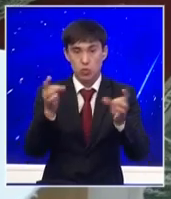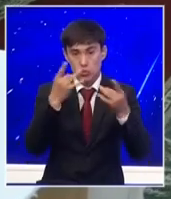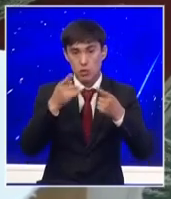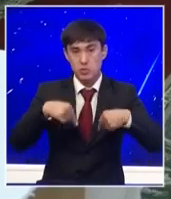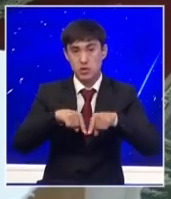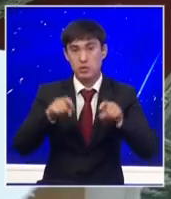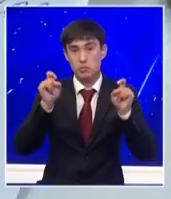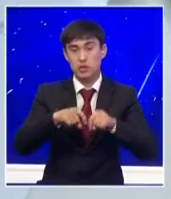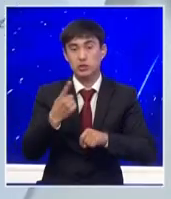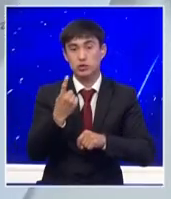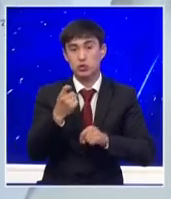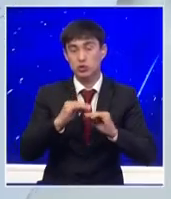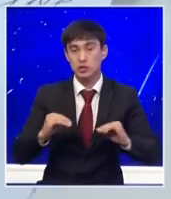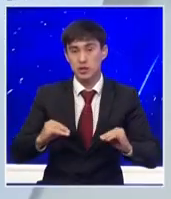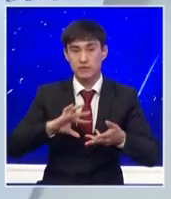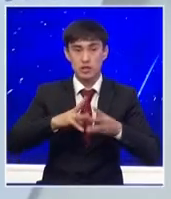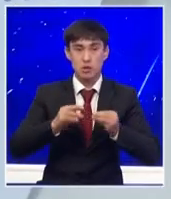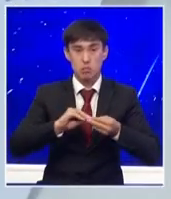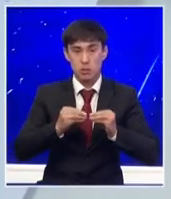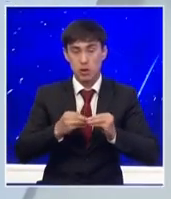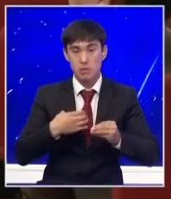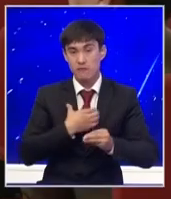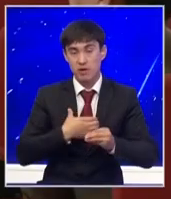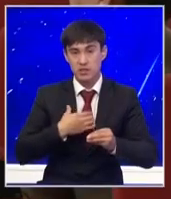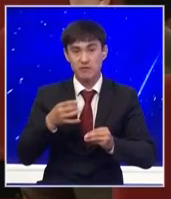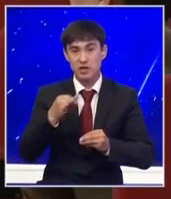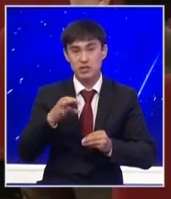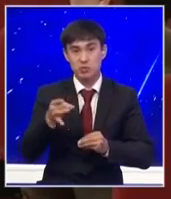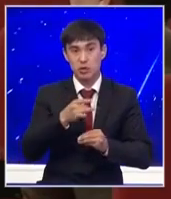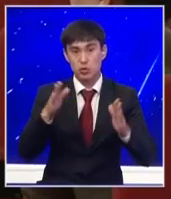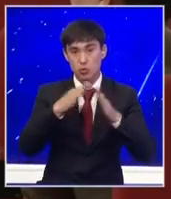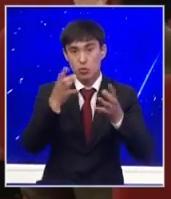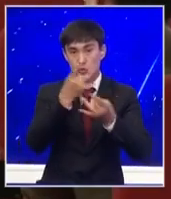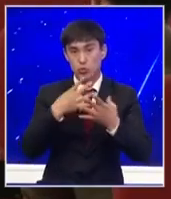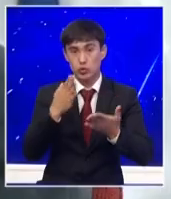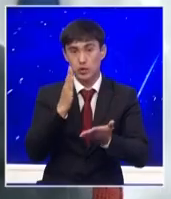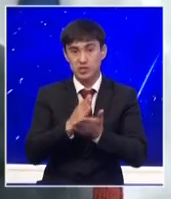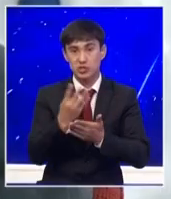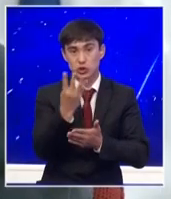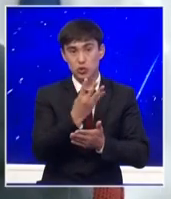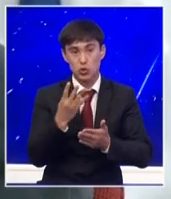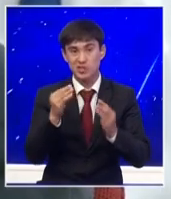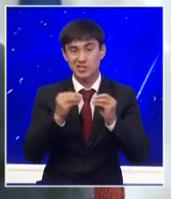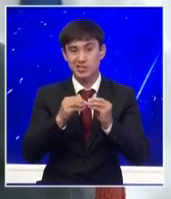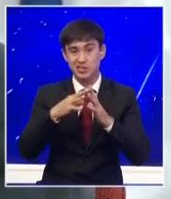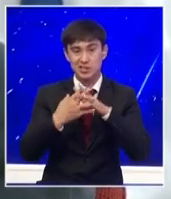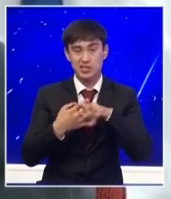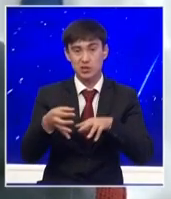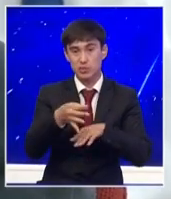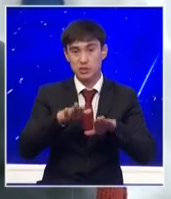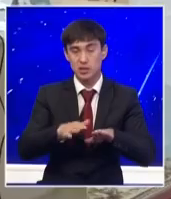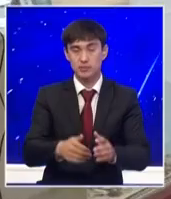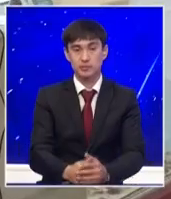посещают около 100 детей в целом проблема актуальна во всем районе дома культуры имеются только в 4 из 10 сельских